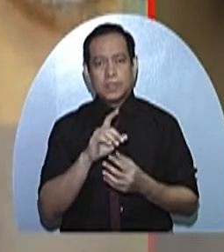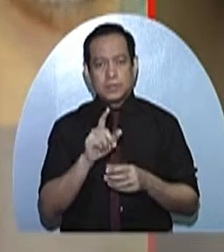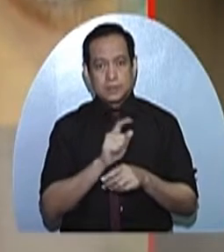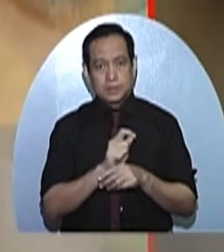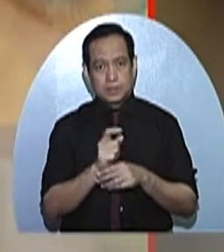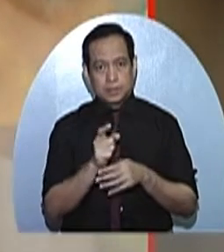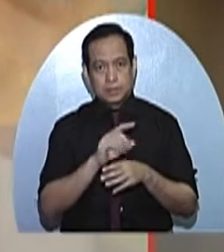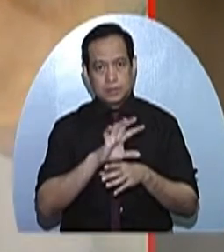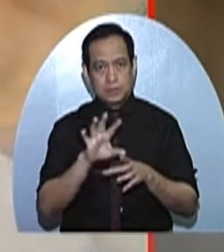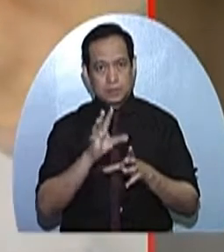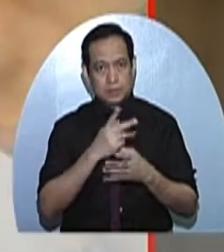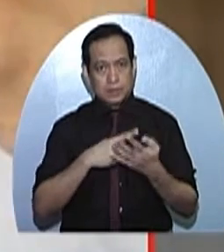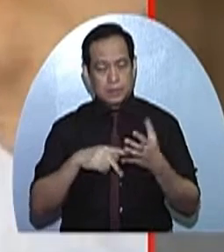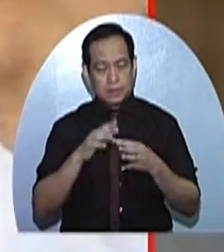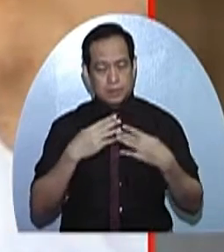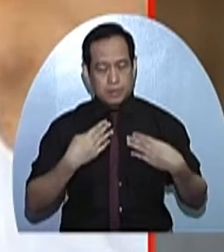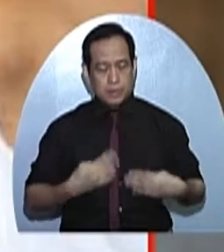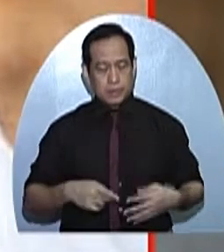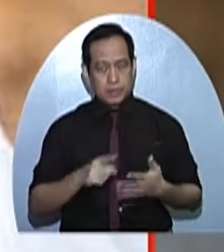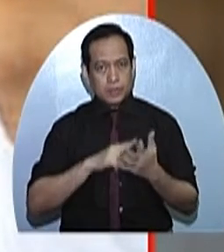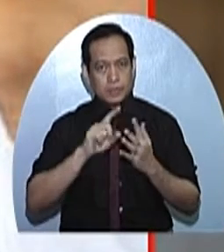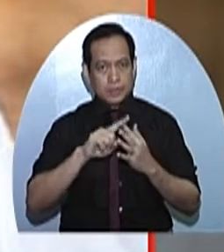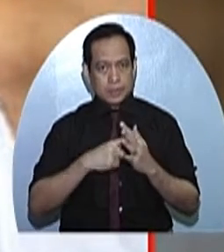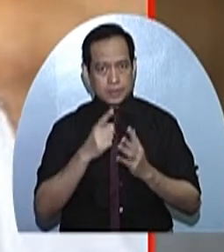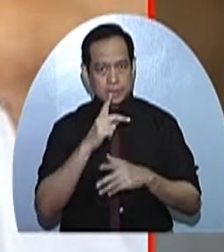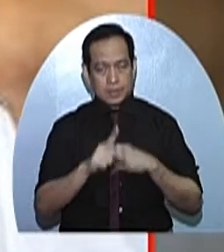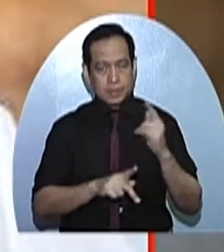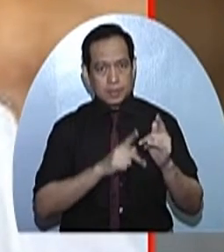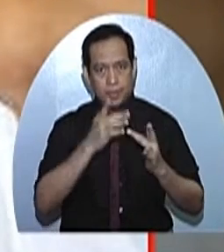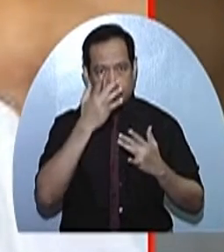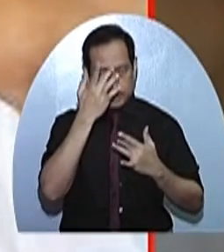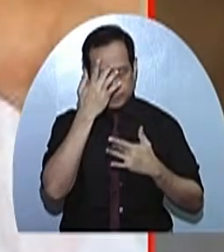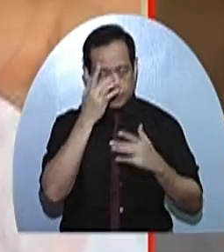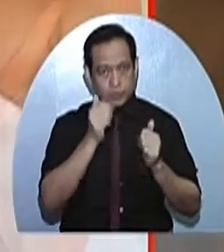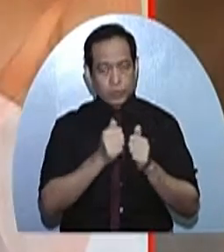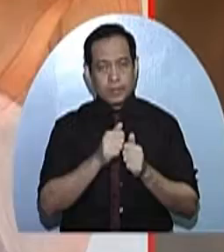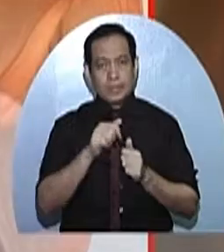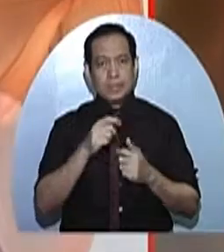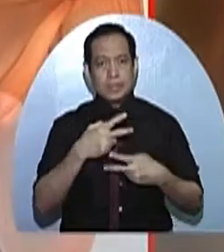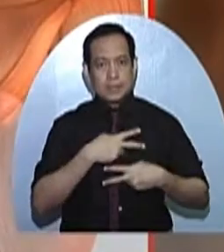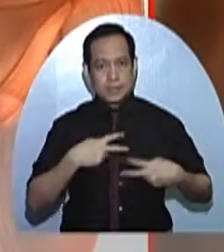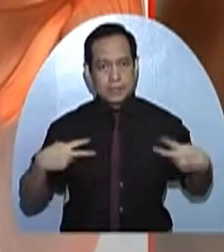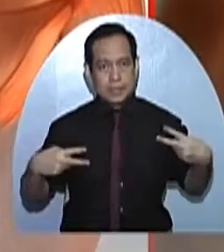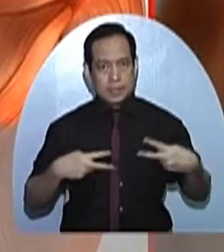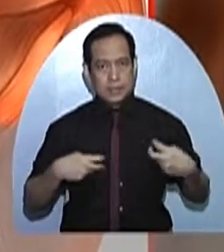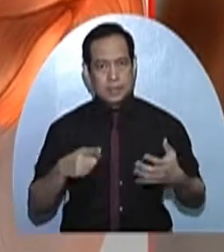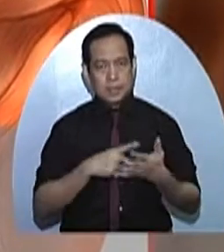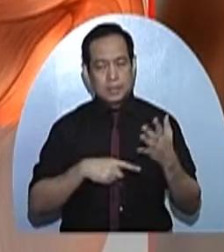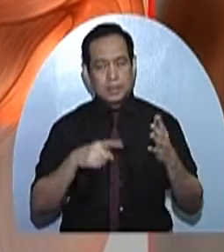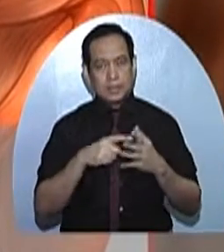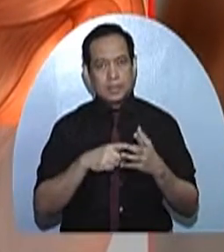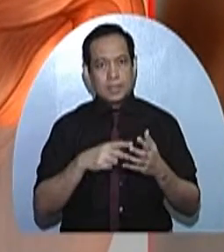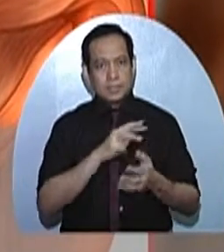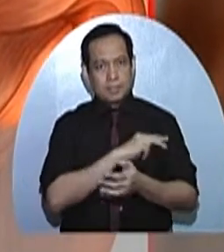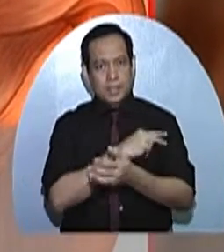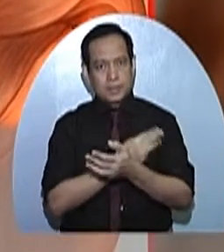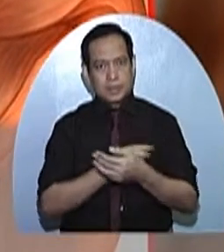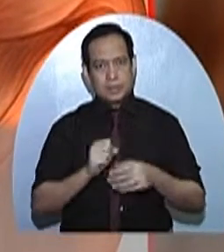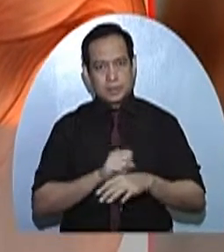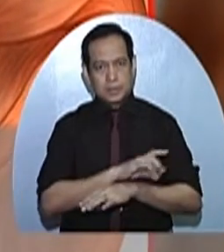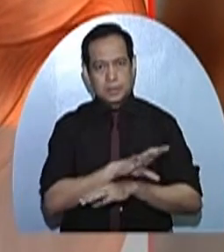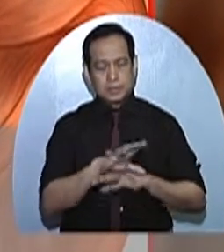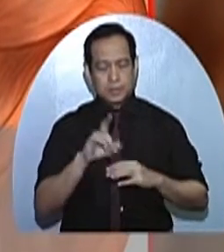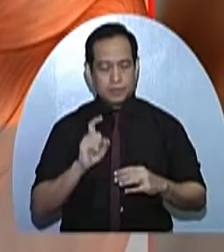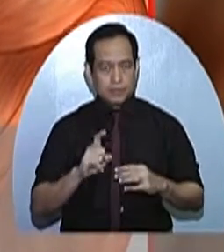bahagi ng katawan. Kadalasan nagsisimula ang ganitong klase ng sakit sa tinatawag na skeletal muscles na mabilis